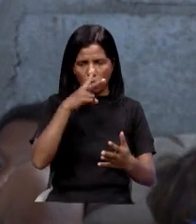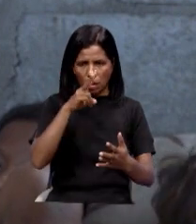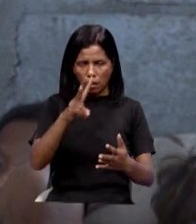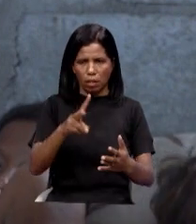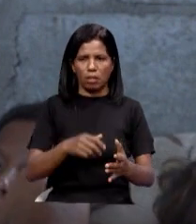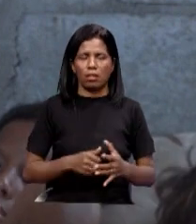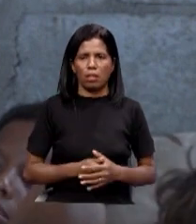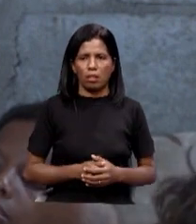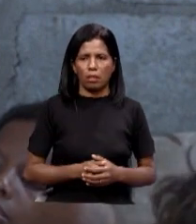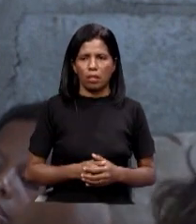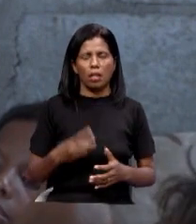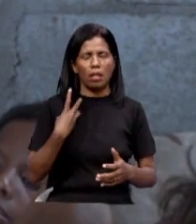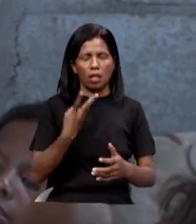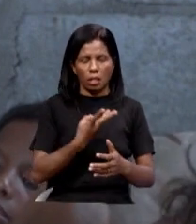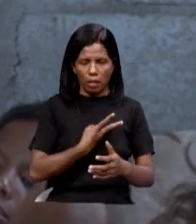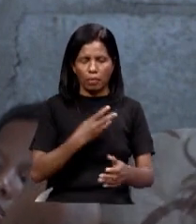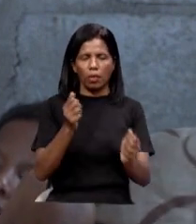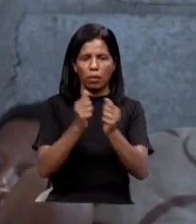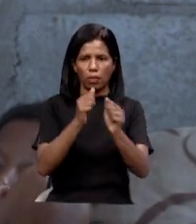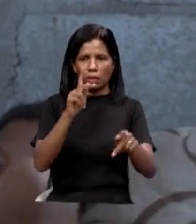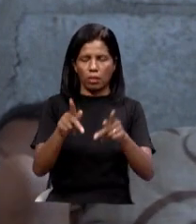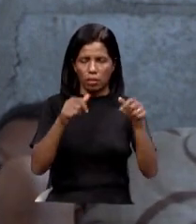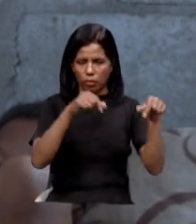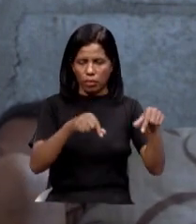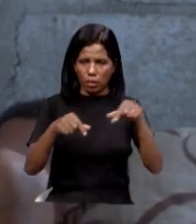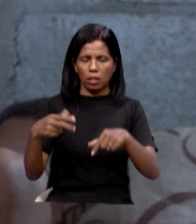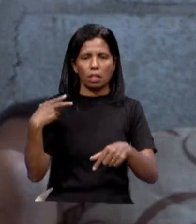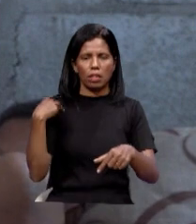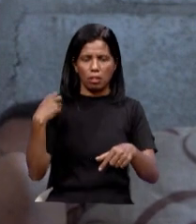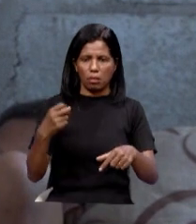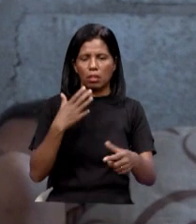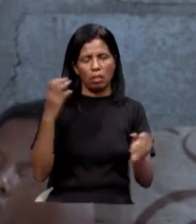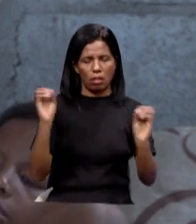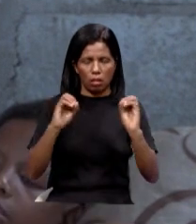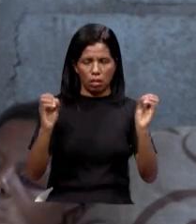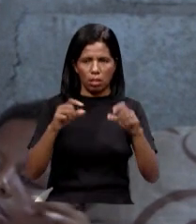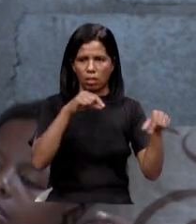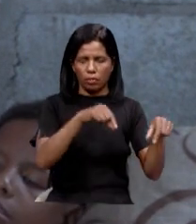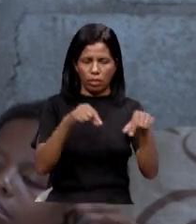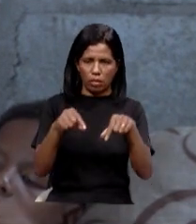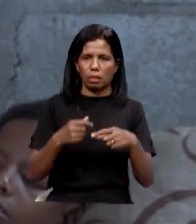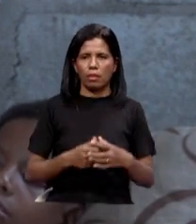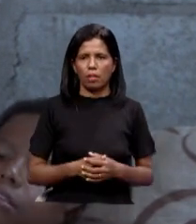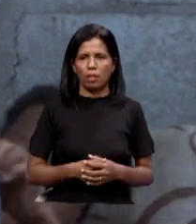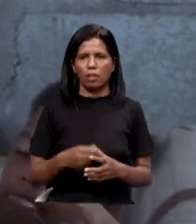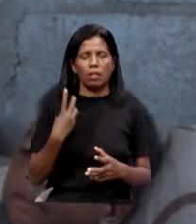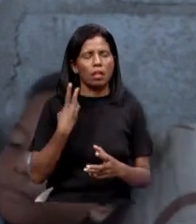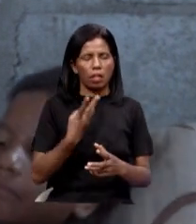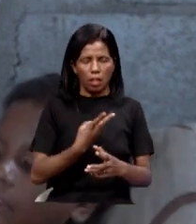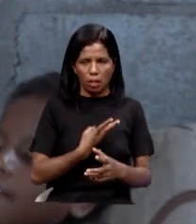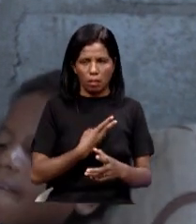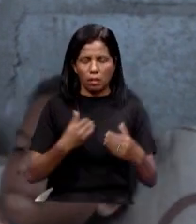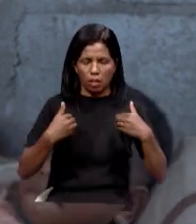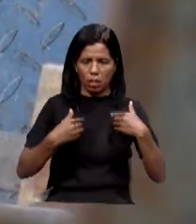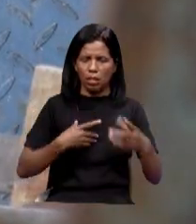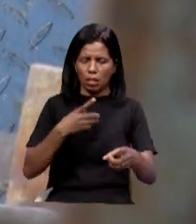hareba. Sa ami serobe. Wit like di bisendin. Ami diri tu